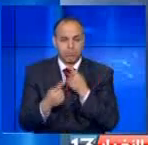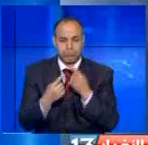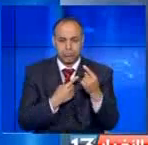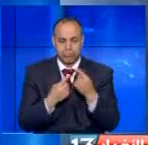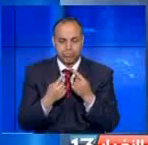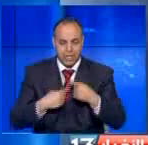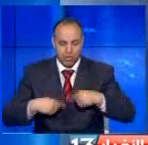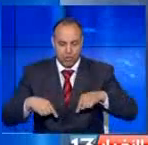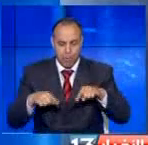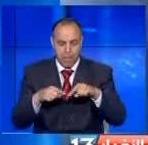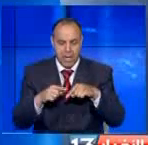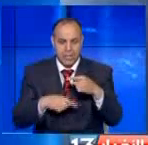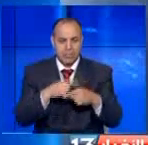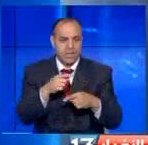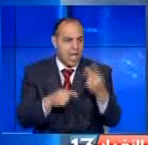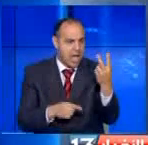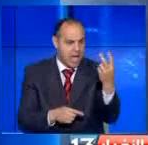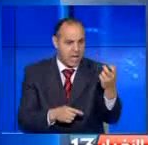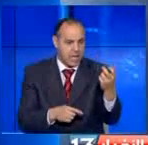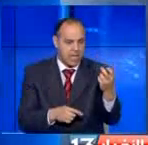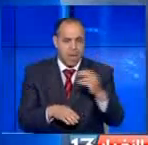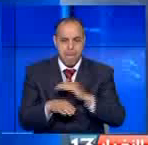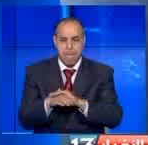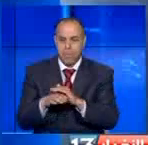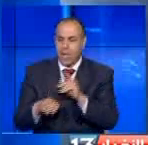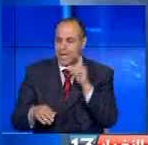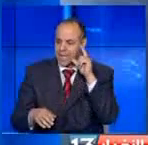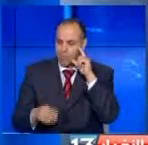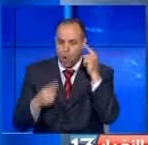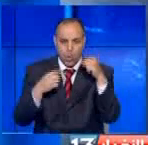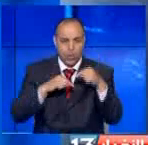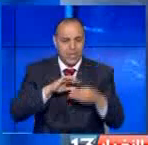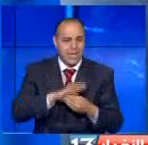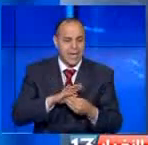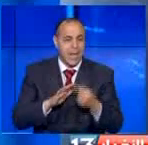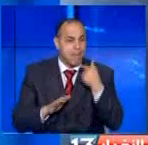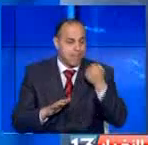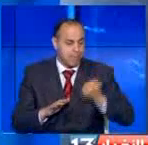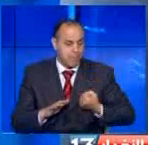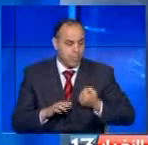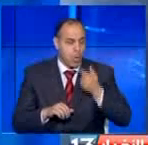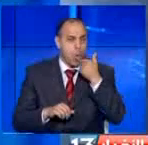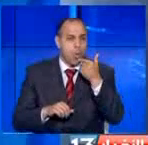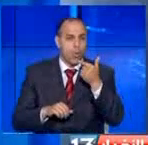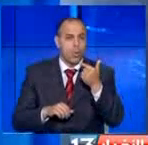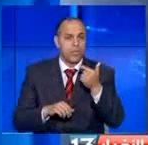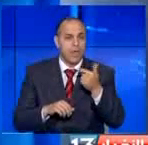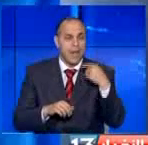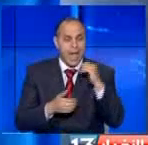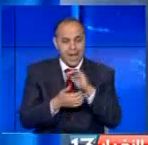هذه القمة التي تستمر يومين الوضع في ليبيا ومكافحة الإرهاب بالإضافة